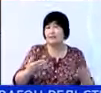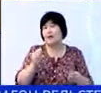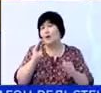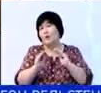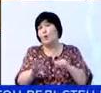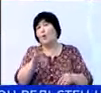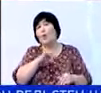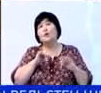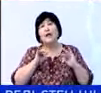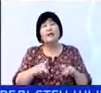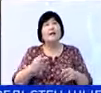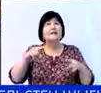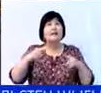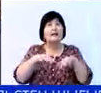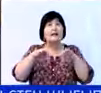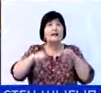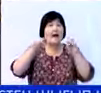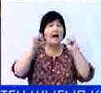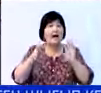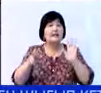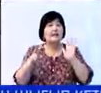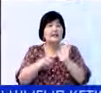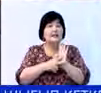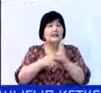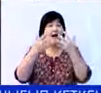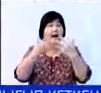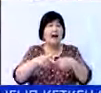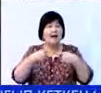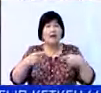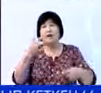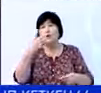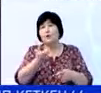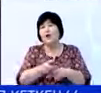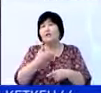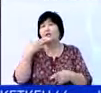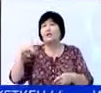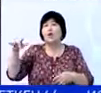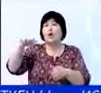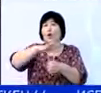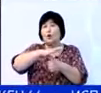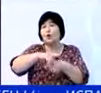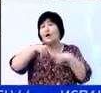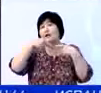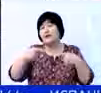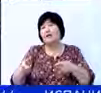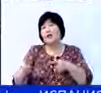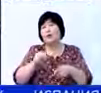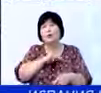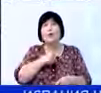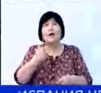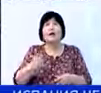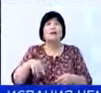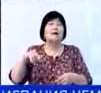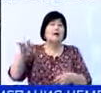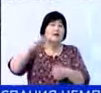пестицидтер қолданылады. Техникалардан арнайы 8 жер агрегаты мен 4 аса жеңіл ұшақ өңдеу жұмыстарына әзір. Ал дельталет